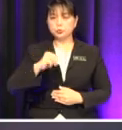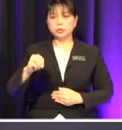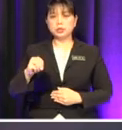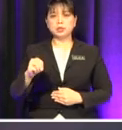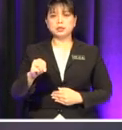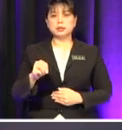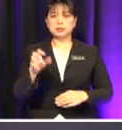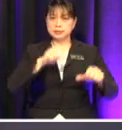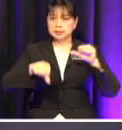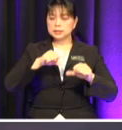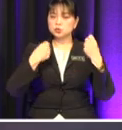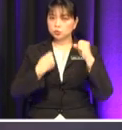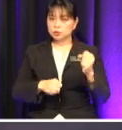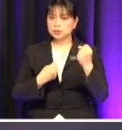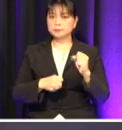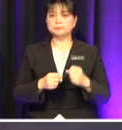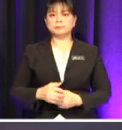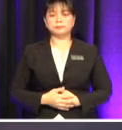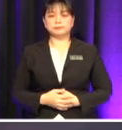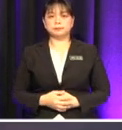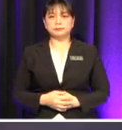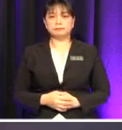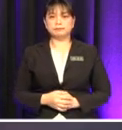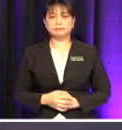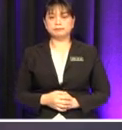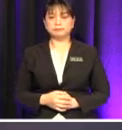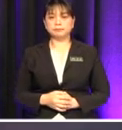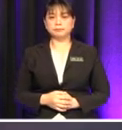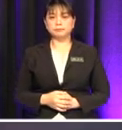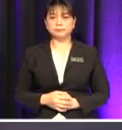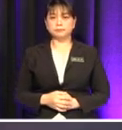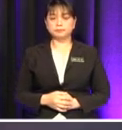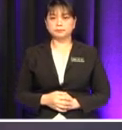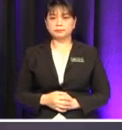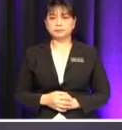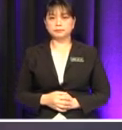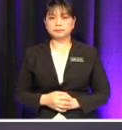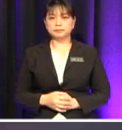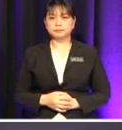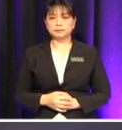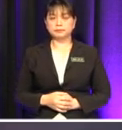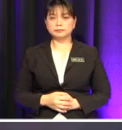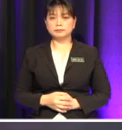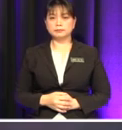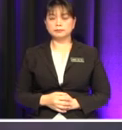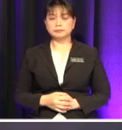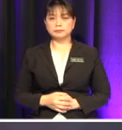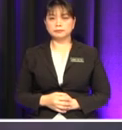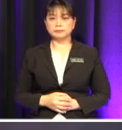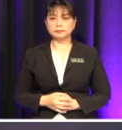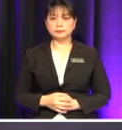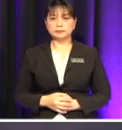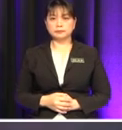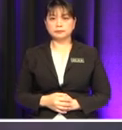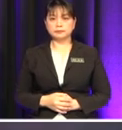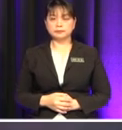kita tengok pula soalnya Oke ini soal dan objektif yang terakhir yang hari ini